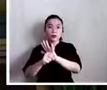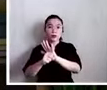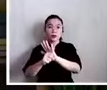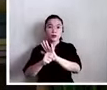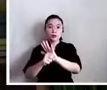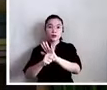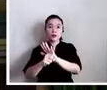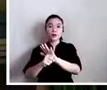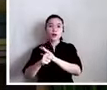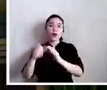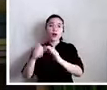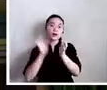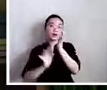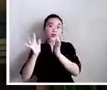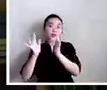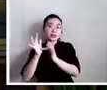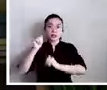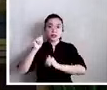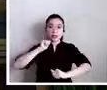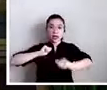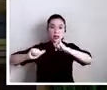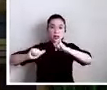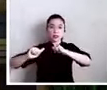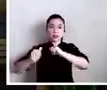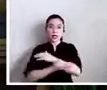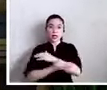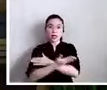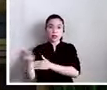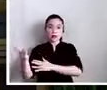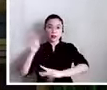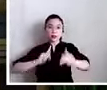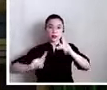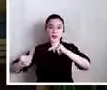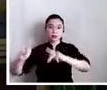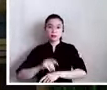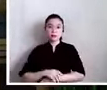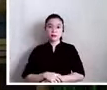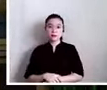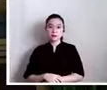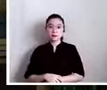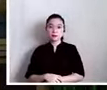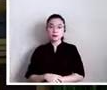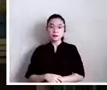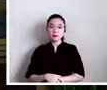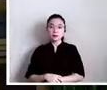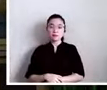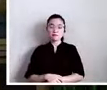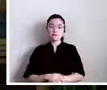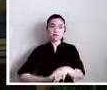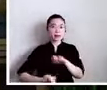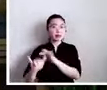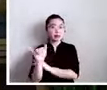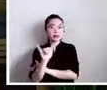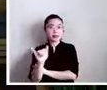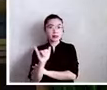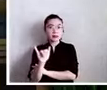Jesus' action to His people. And sama sa gihimo ni